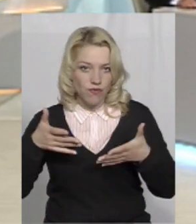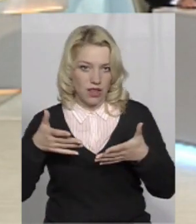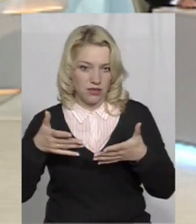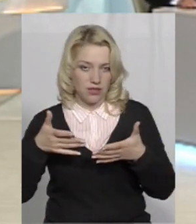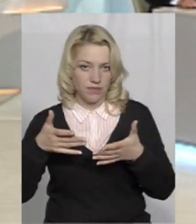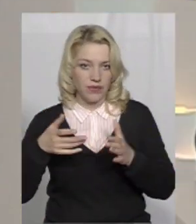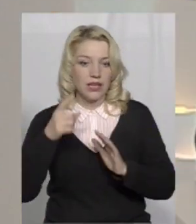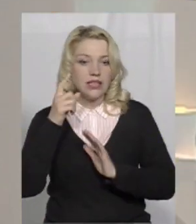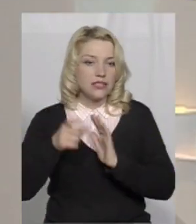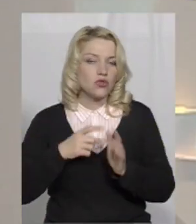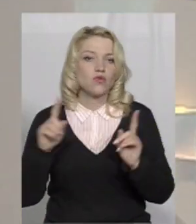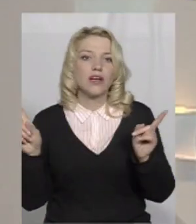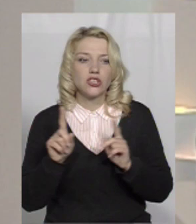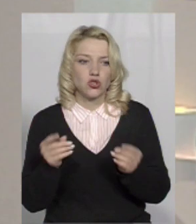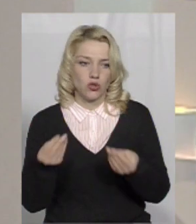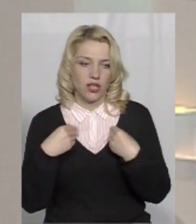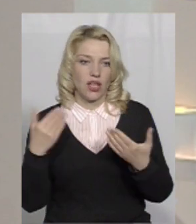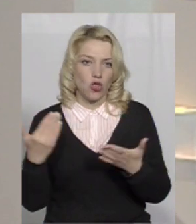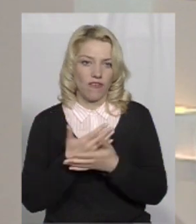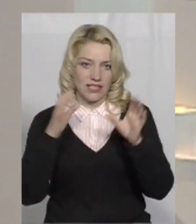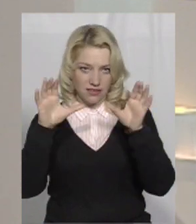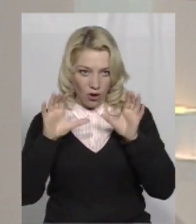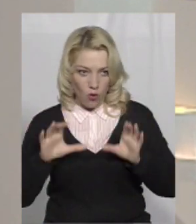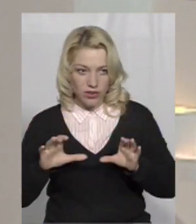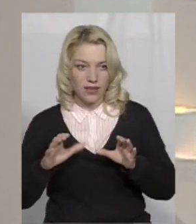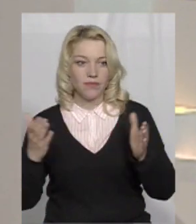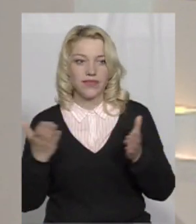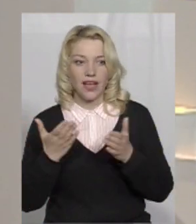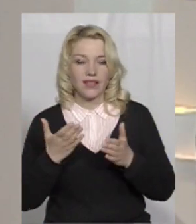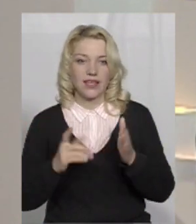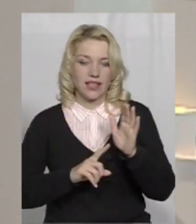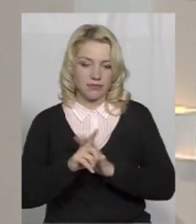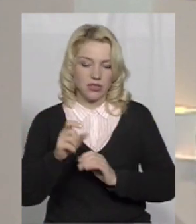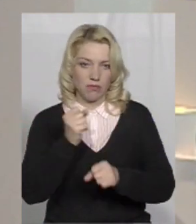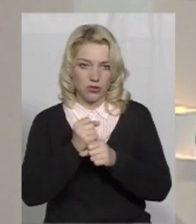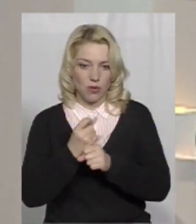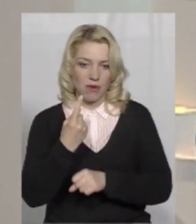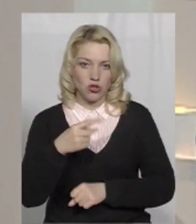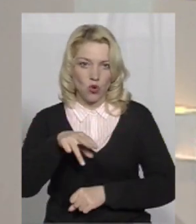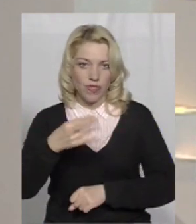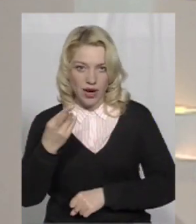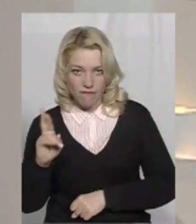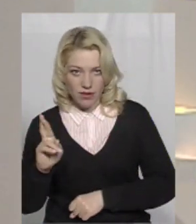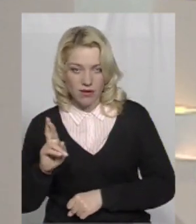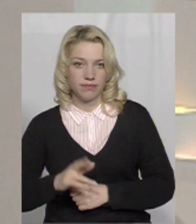що дає новий закон, який набув чинності 1 травня.